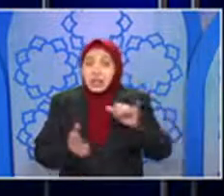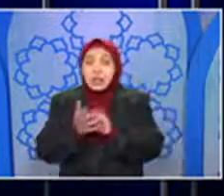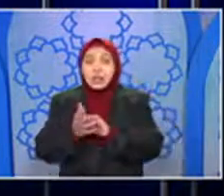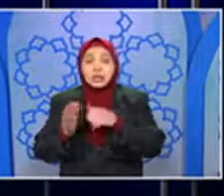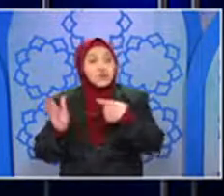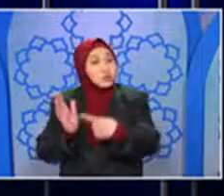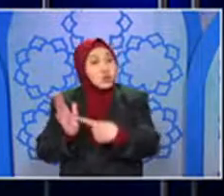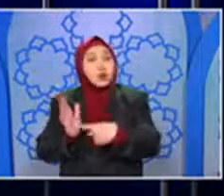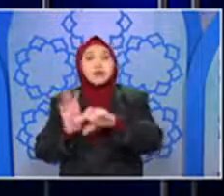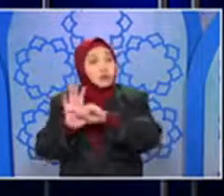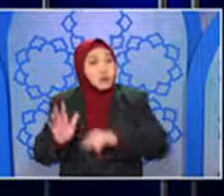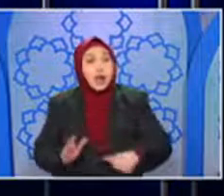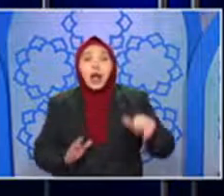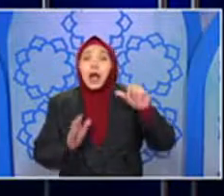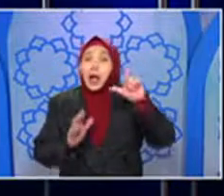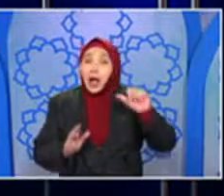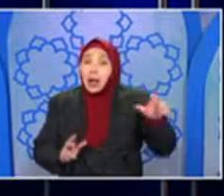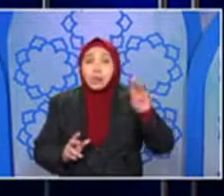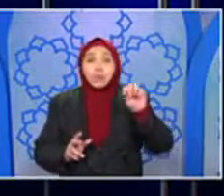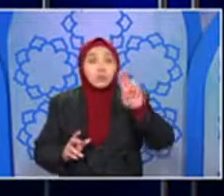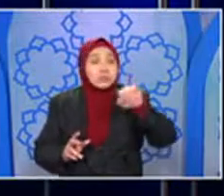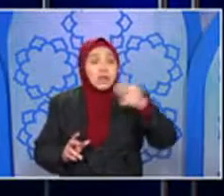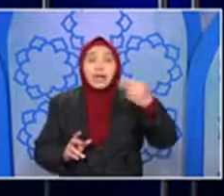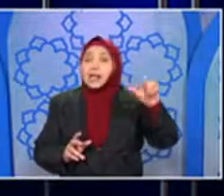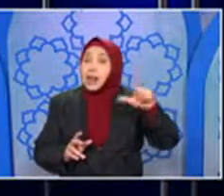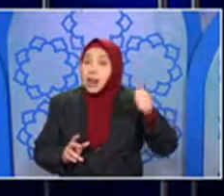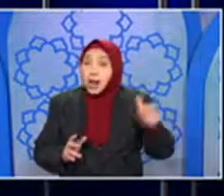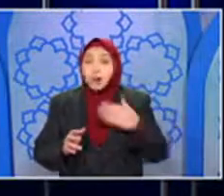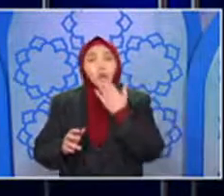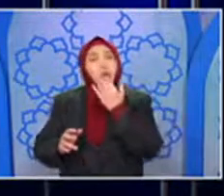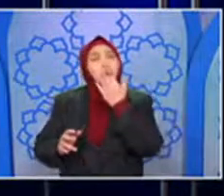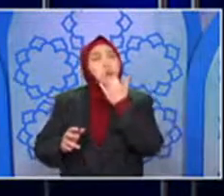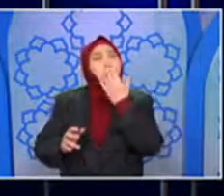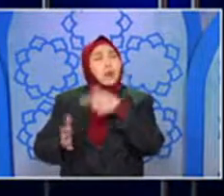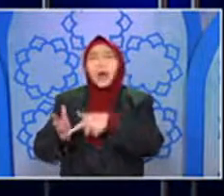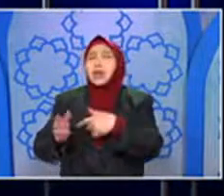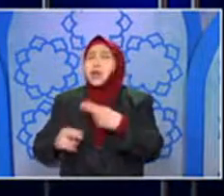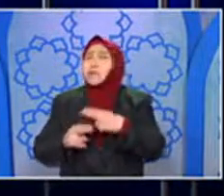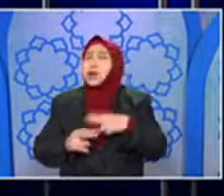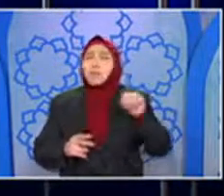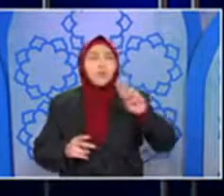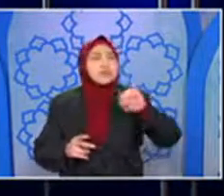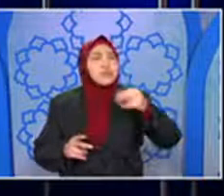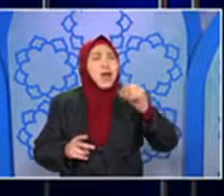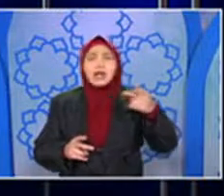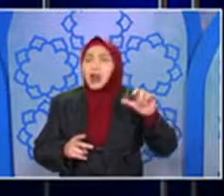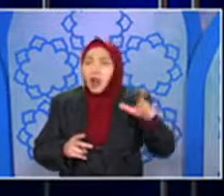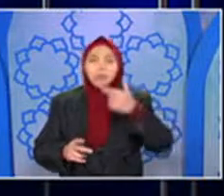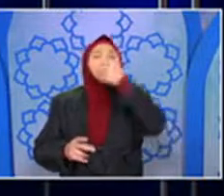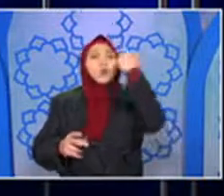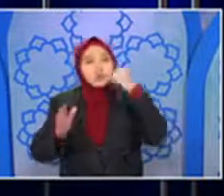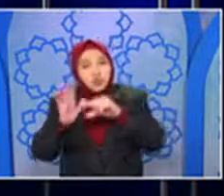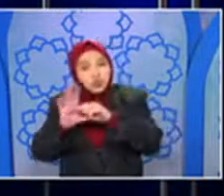Al-Mujadilah. Bila ditanyakan kepada Rasulullah sallallahu alaihi wasallam kenapa dinamakan dengan Al-Mujadilah, kerana surah